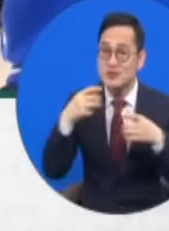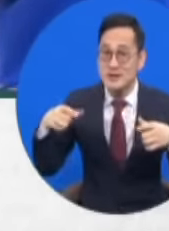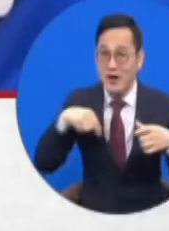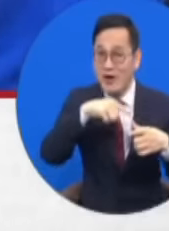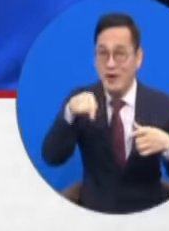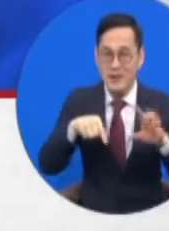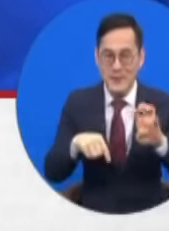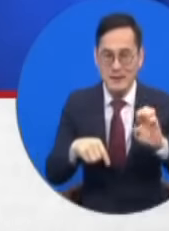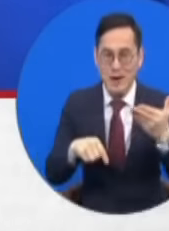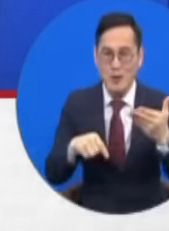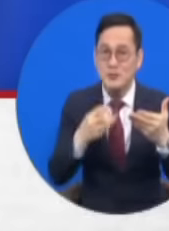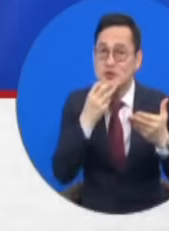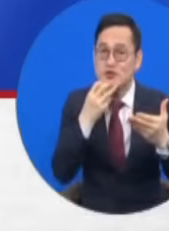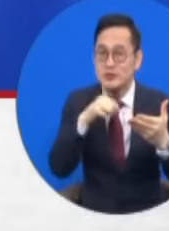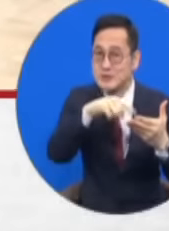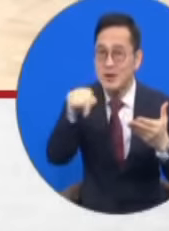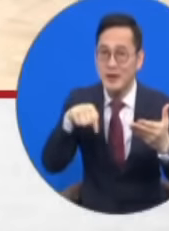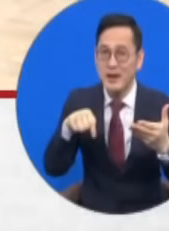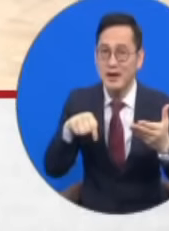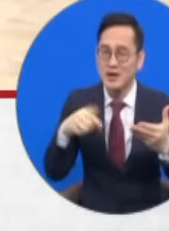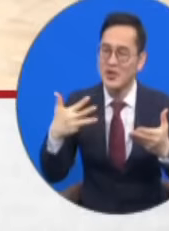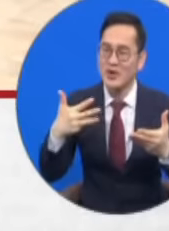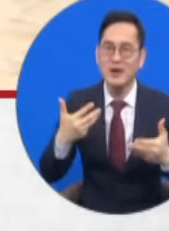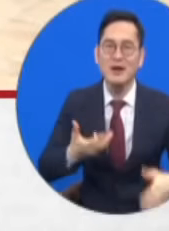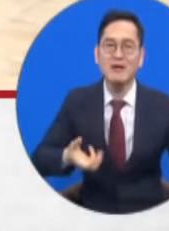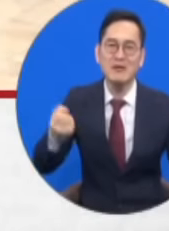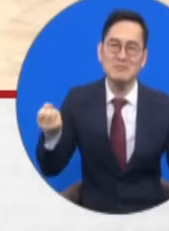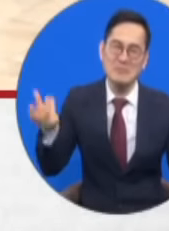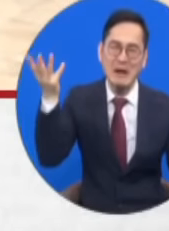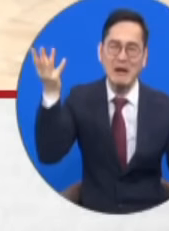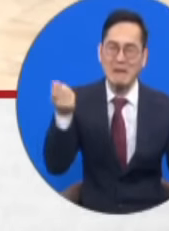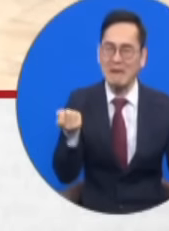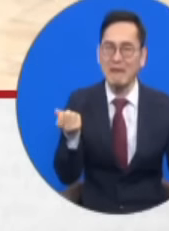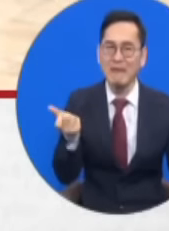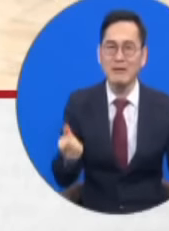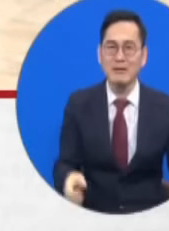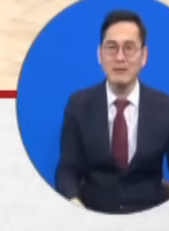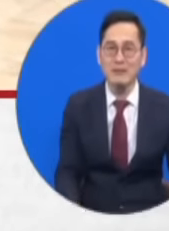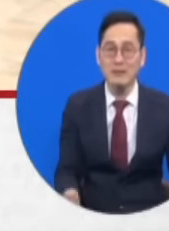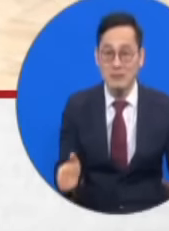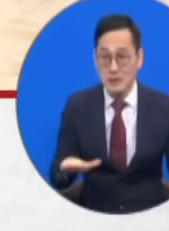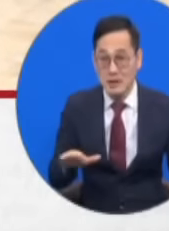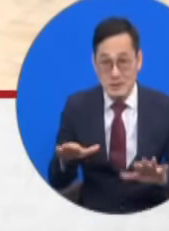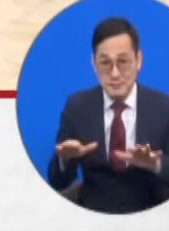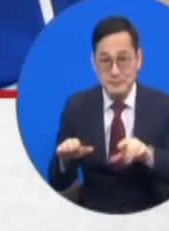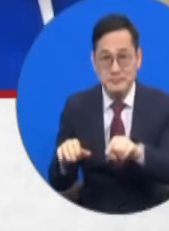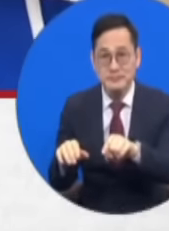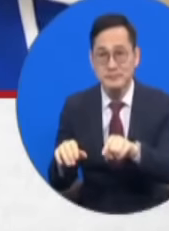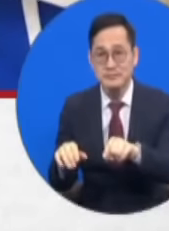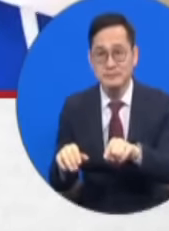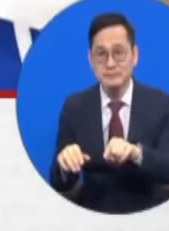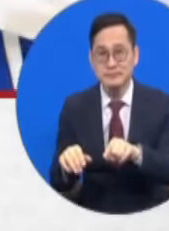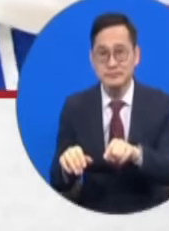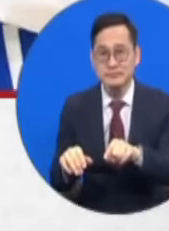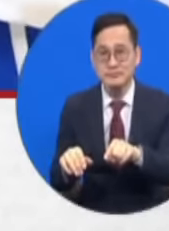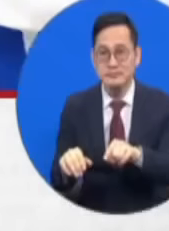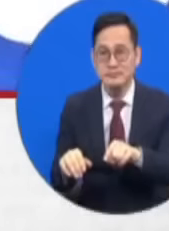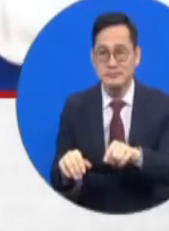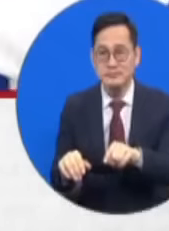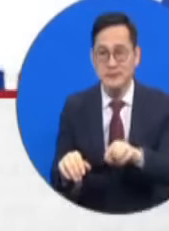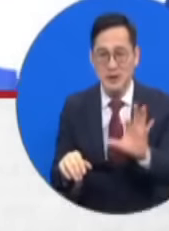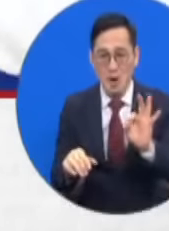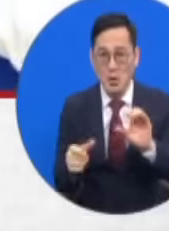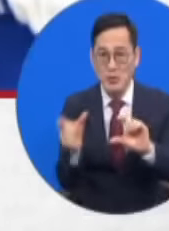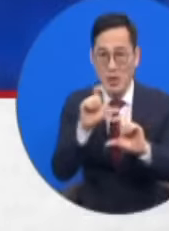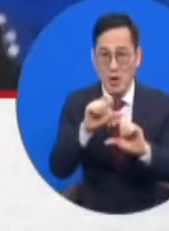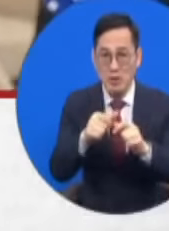중에서 8석 얻었기 때문에 10곳에서 골든크로스가 일어났다고 하는 것은 강남 서초 지역을 제외하고